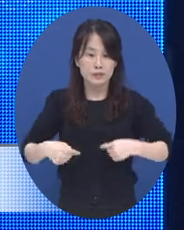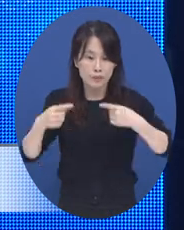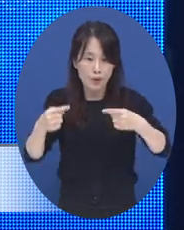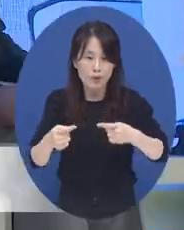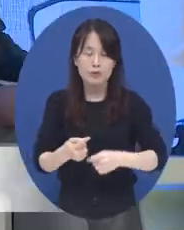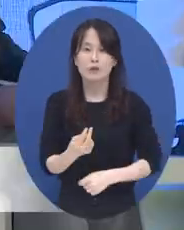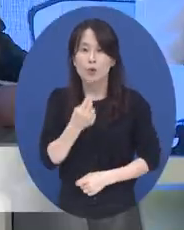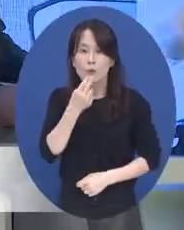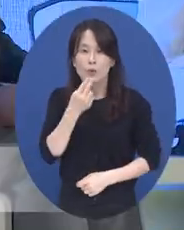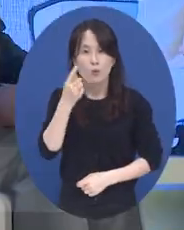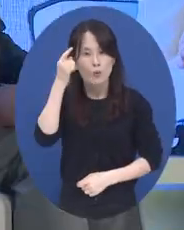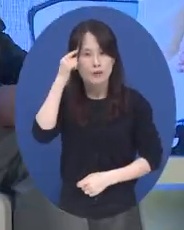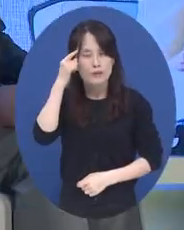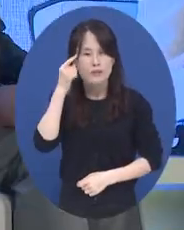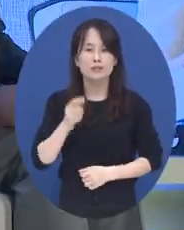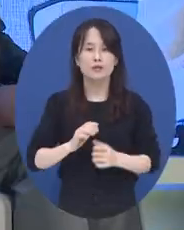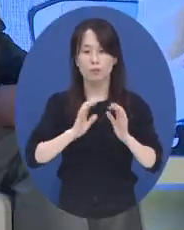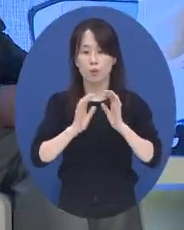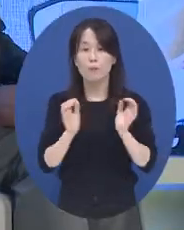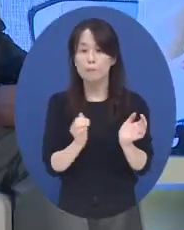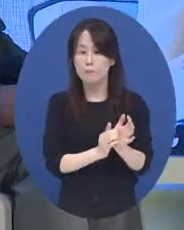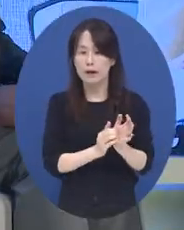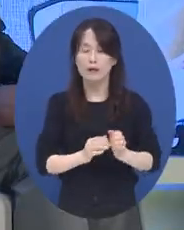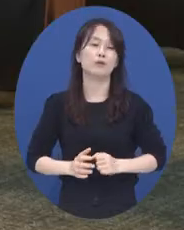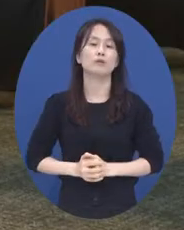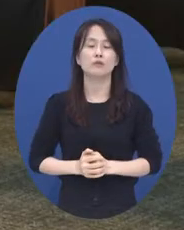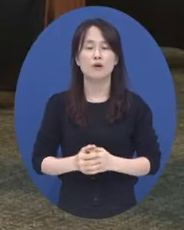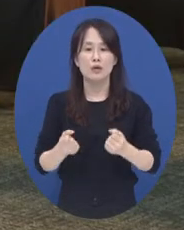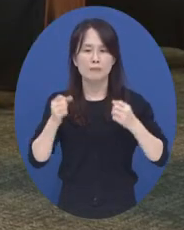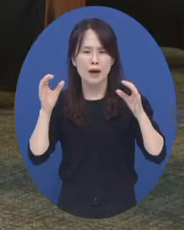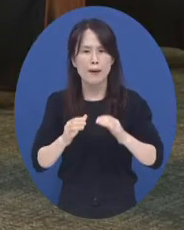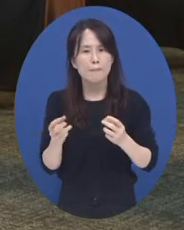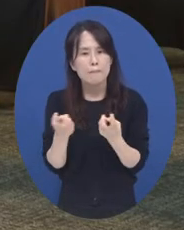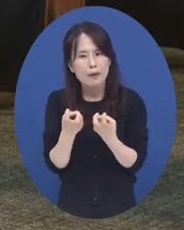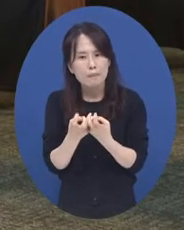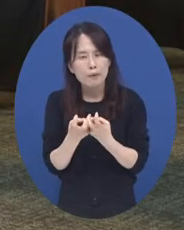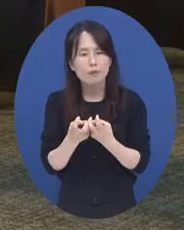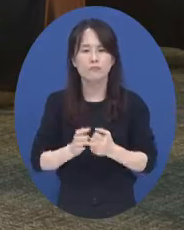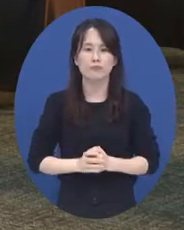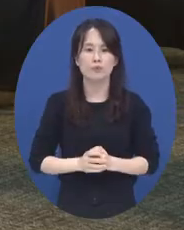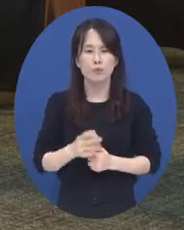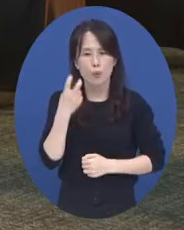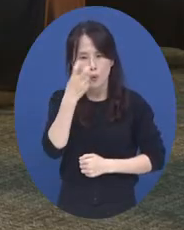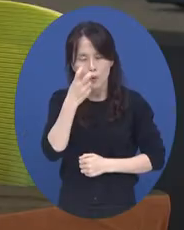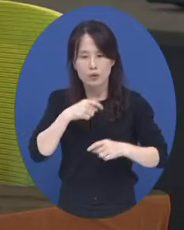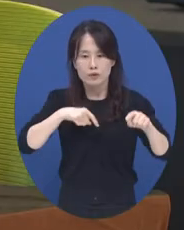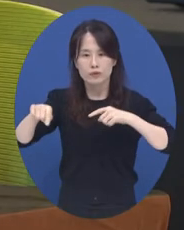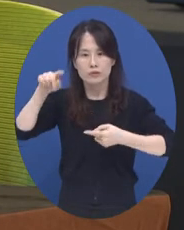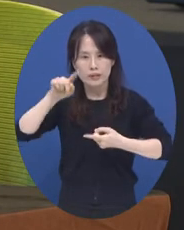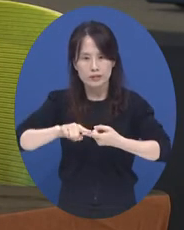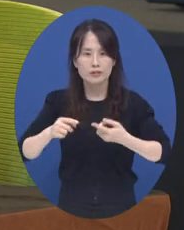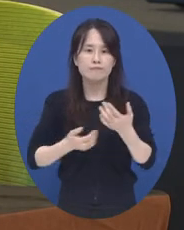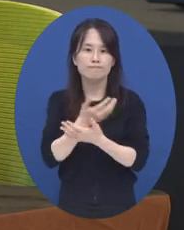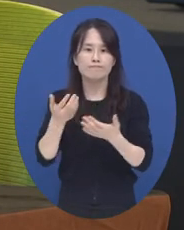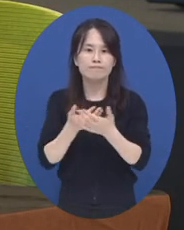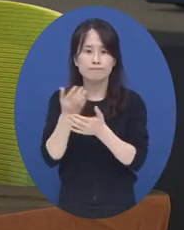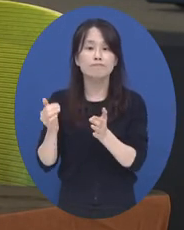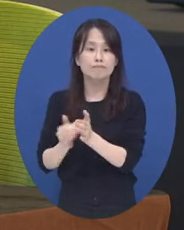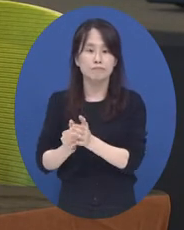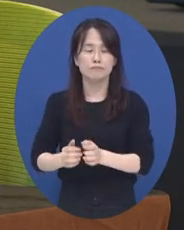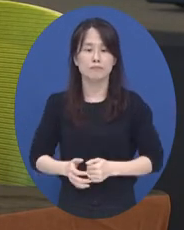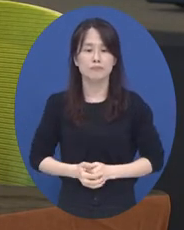참여하는 대기질 인식 포럼이 진행됐고, 해외 대기질 국제 협력 방안과 국내 관리 정책 사례 등에 대한 의견